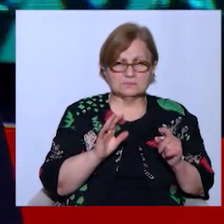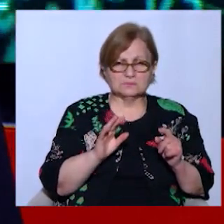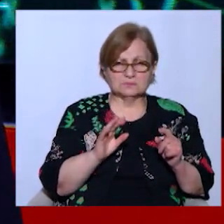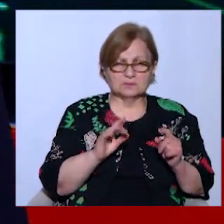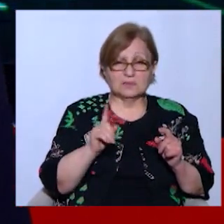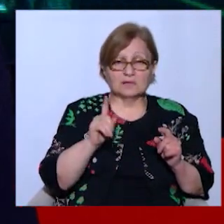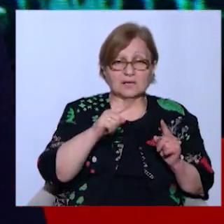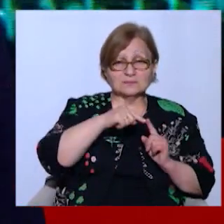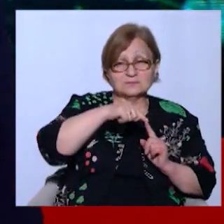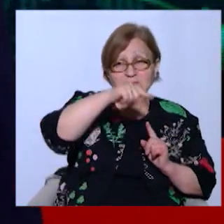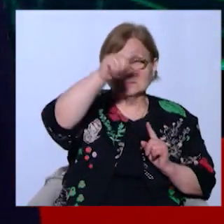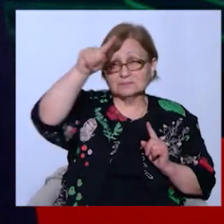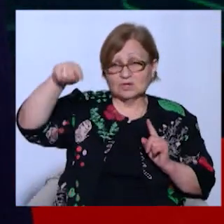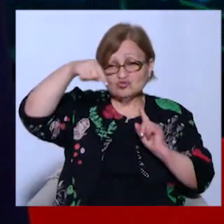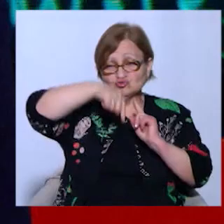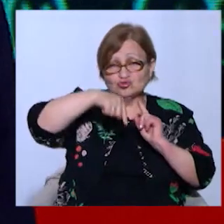შემოფარგლა